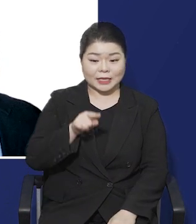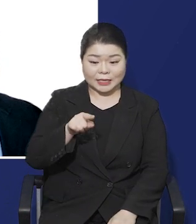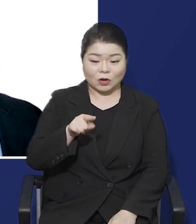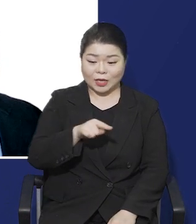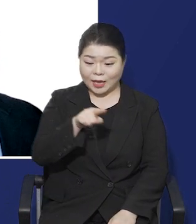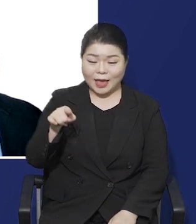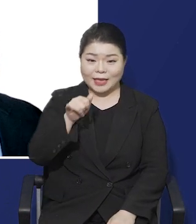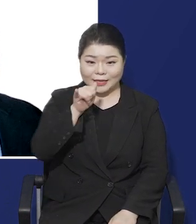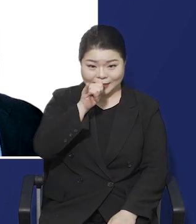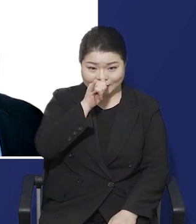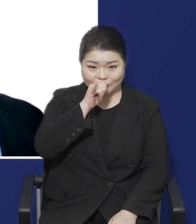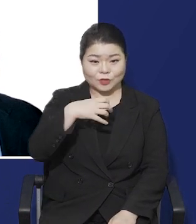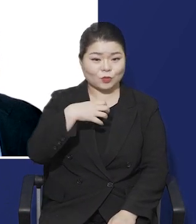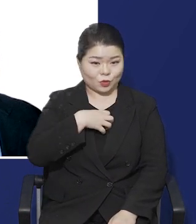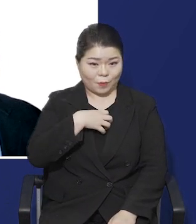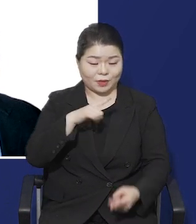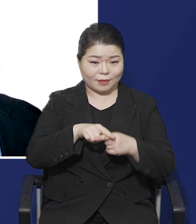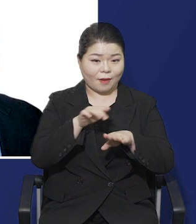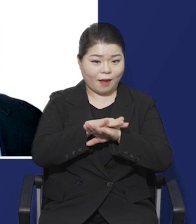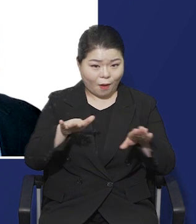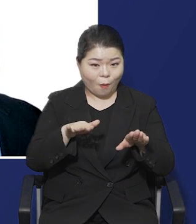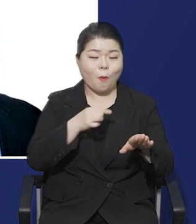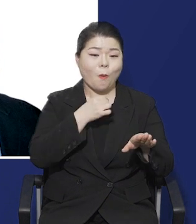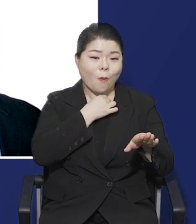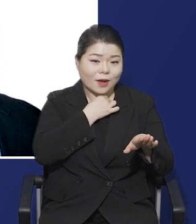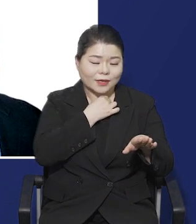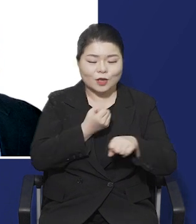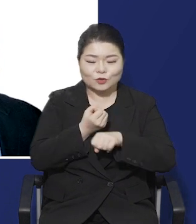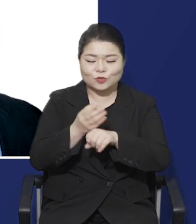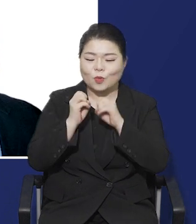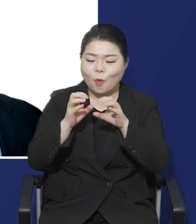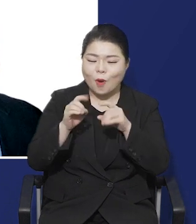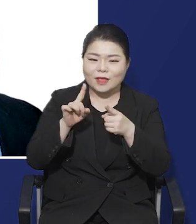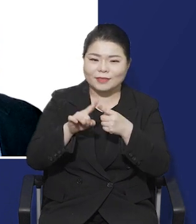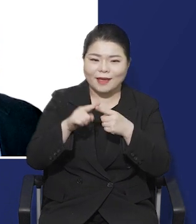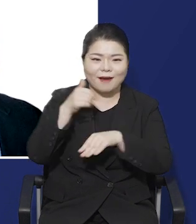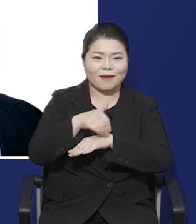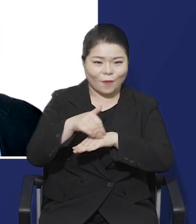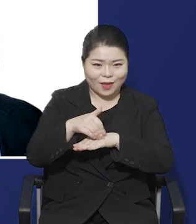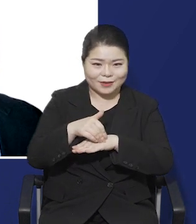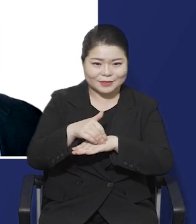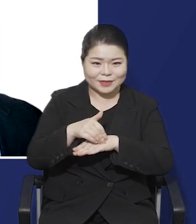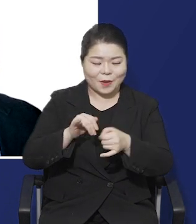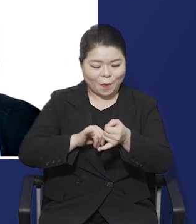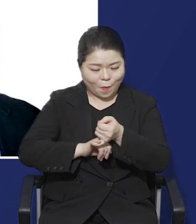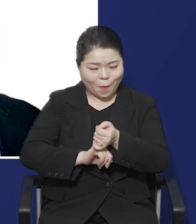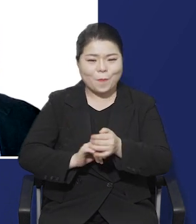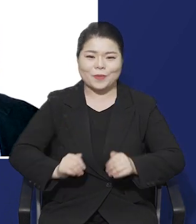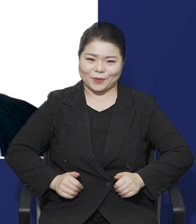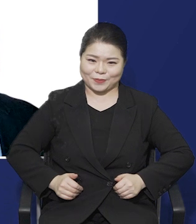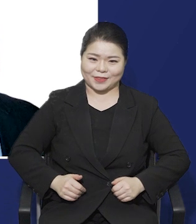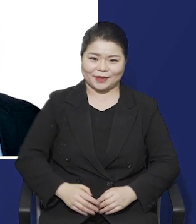상존된 진입장벽을 해소하기 위하여 수출 마케팅에 대한 전략을 필히 수립하고 실행해야 합니다.